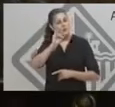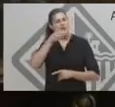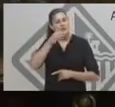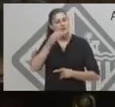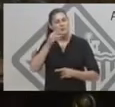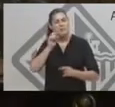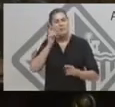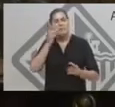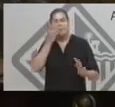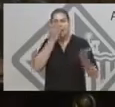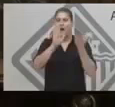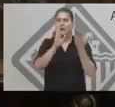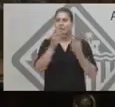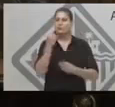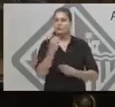temes.